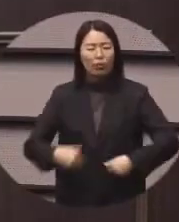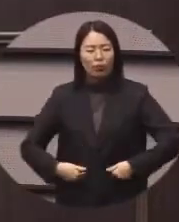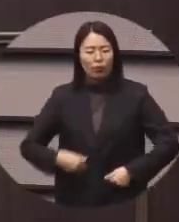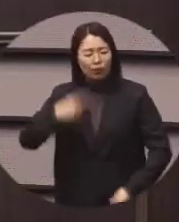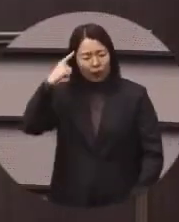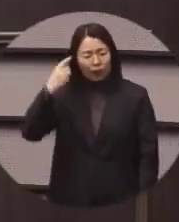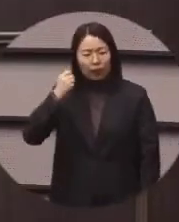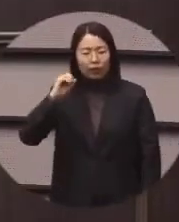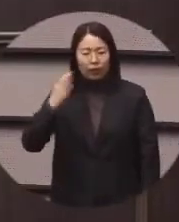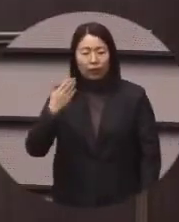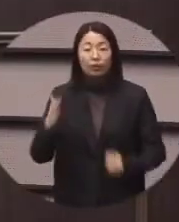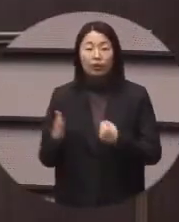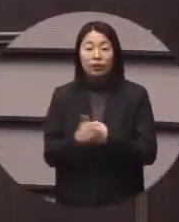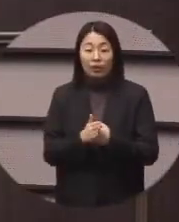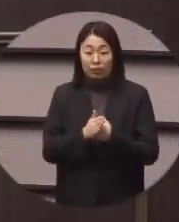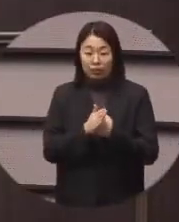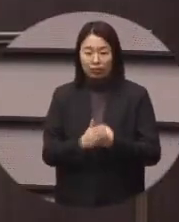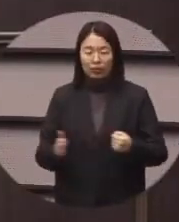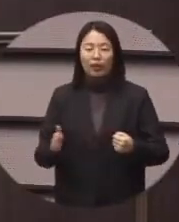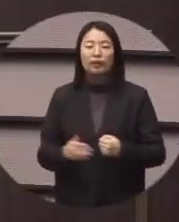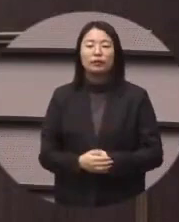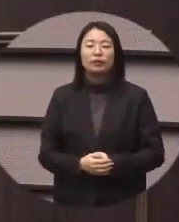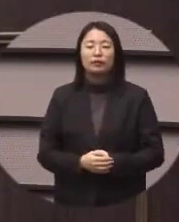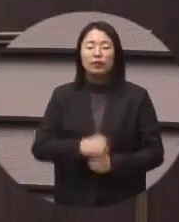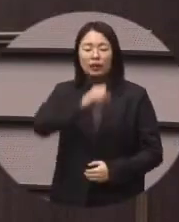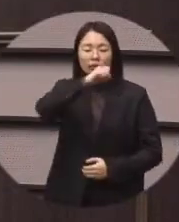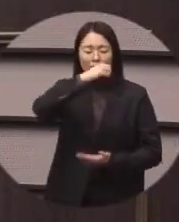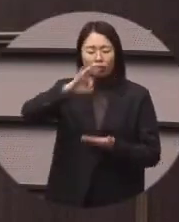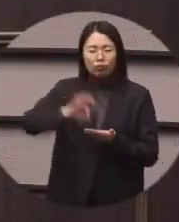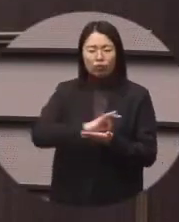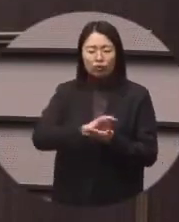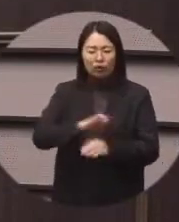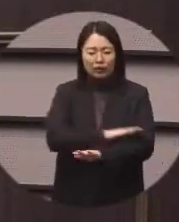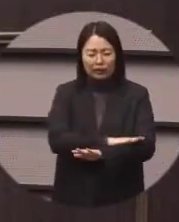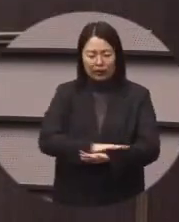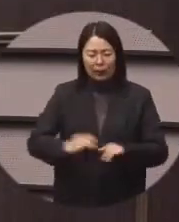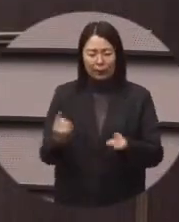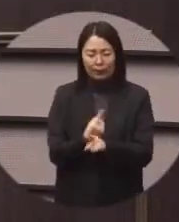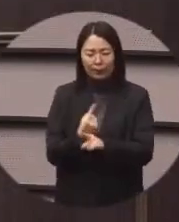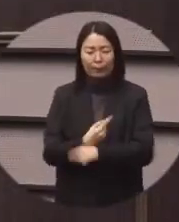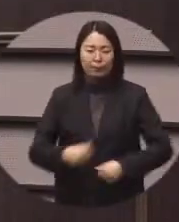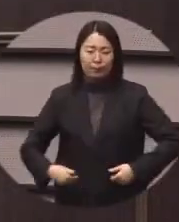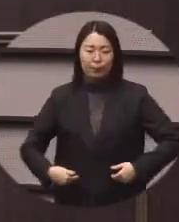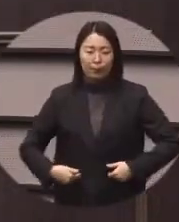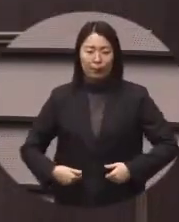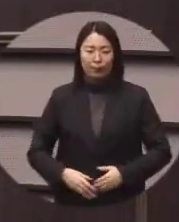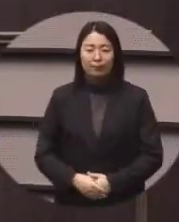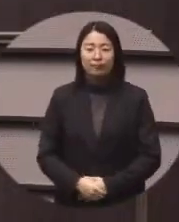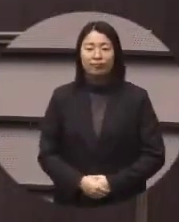이를 종합적으로 고려해 재정 운영을 해야 할 시기라고 판단하고 있습니다.